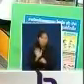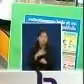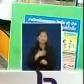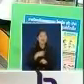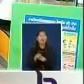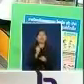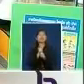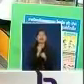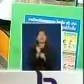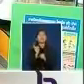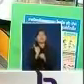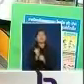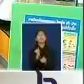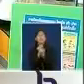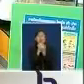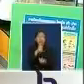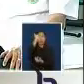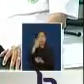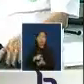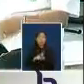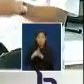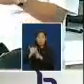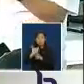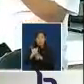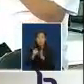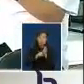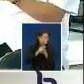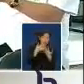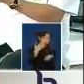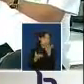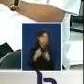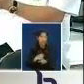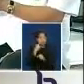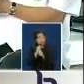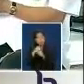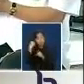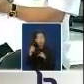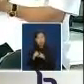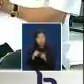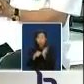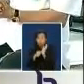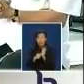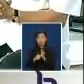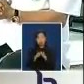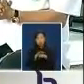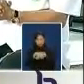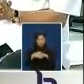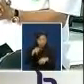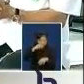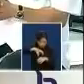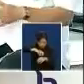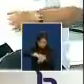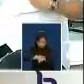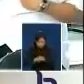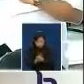ำเสมอเหมือนกับที่พอ.ว่า ก็คือเรียกว่าเป็นการกินร้อนช้อนกลาง ช้อนกลางล้างมือพวกนี้มันจะต้องทำอยู่สม่ำเสมอ